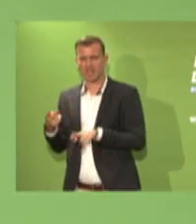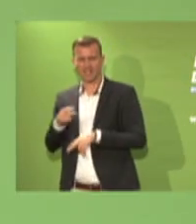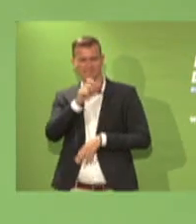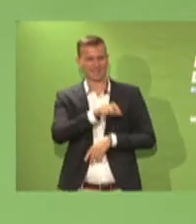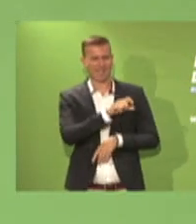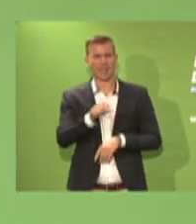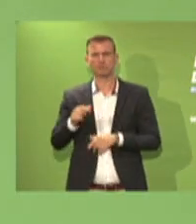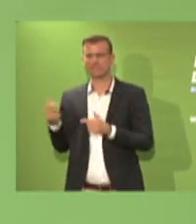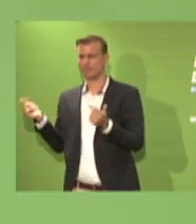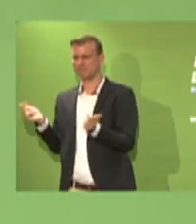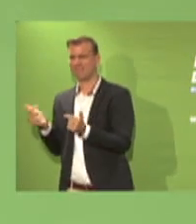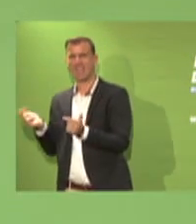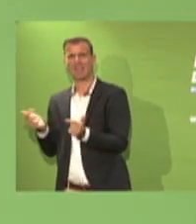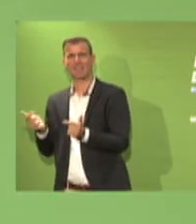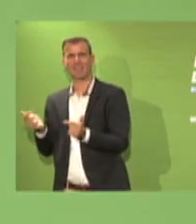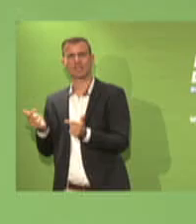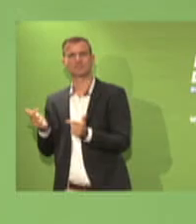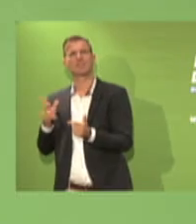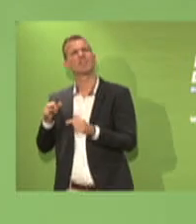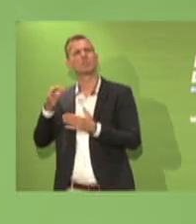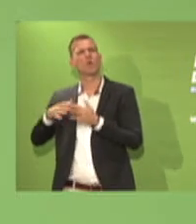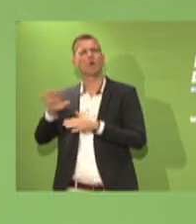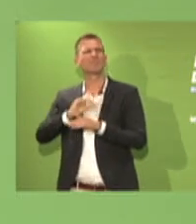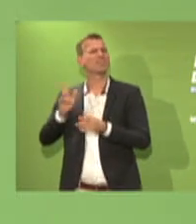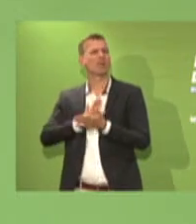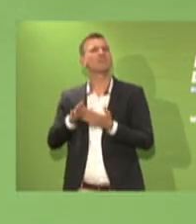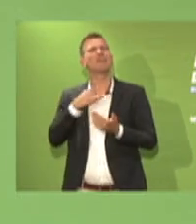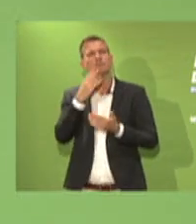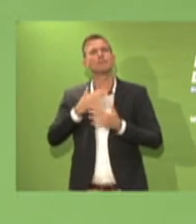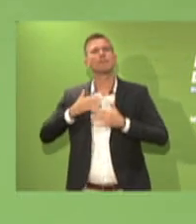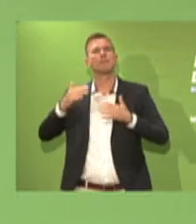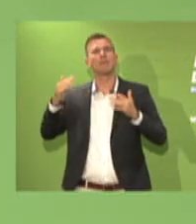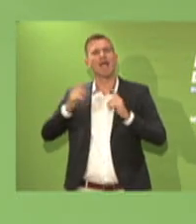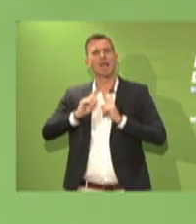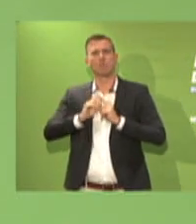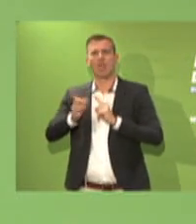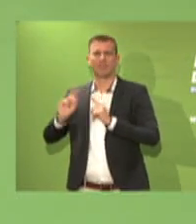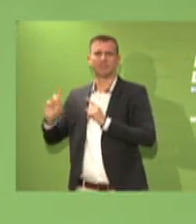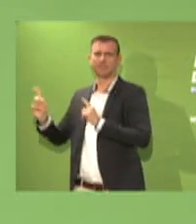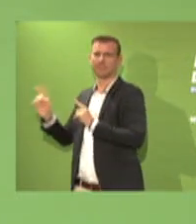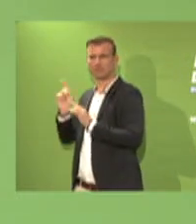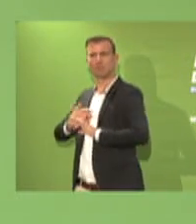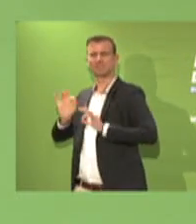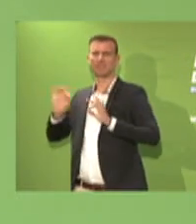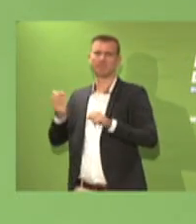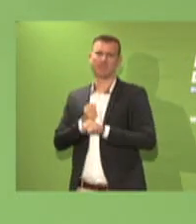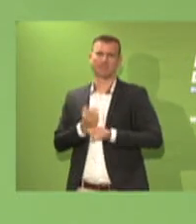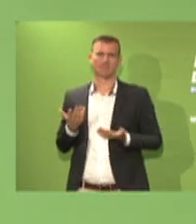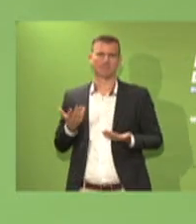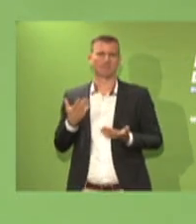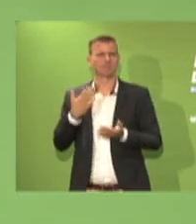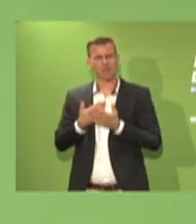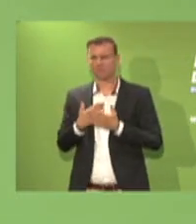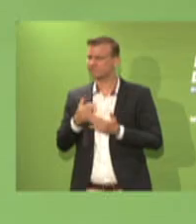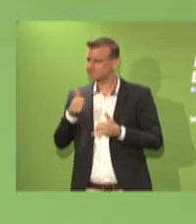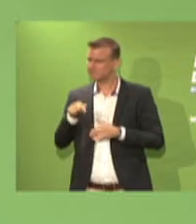zur Pflege, wo es eben sozusagen oft auf dem Land nicht so leicht ist, ambulante Strukturen auch vorzufinden, dass das verbessert wird. Und wir sagen ganz, ganz eindeutig, dass wir gerade